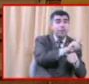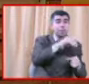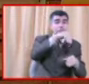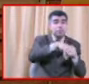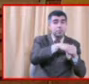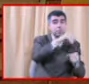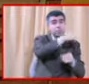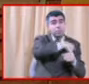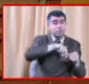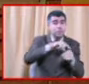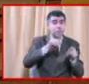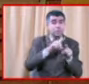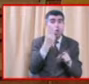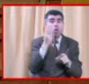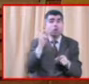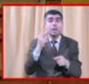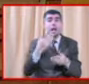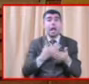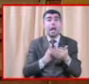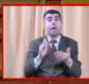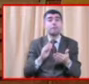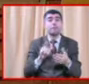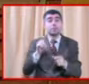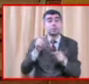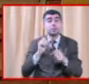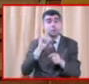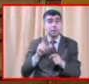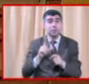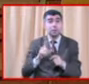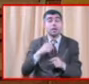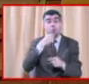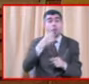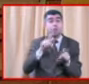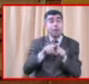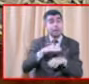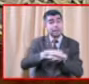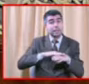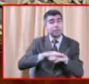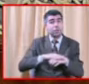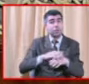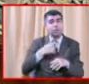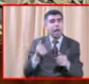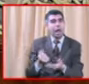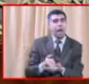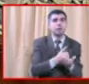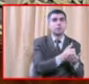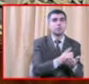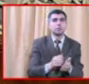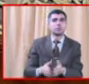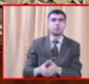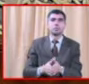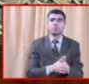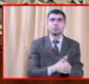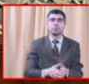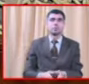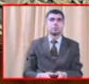قرويه كتواجد فيها 20,000 نسمه. السيد الوزير، قدمنا لكم طلبات. هل هناك من تعقيب اضافي؟